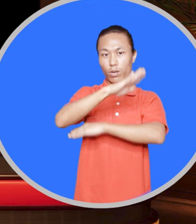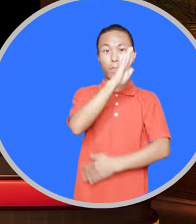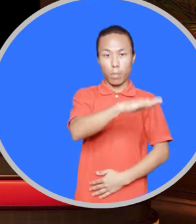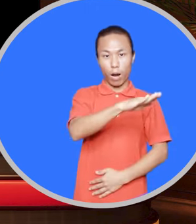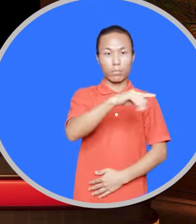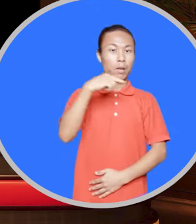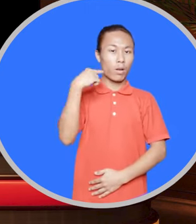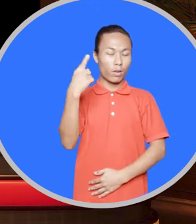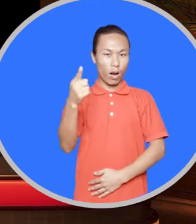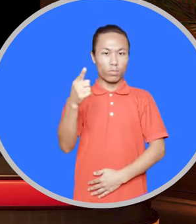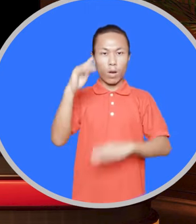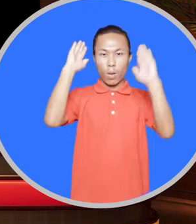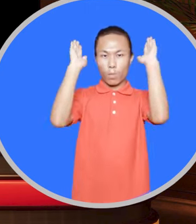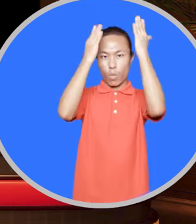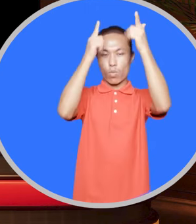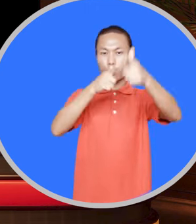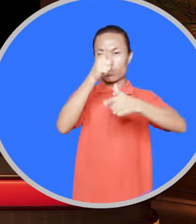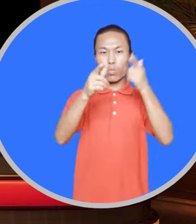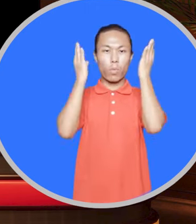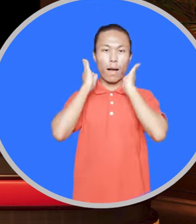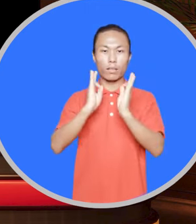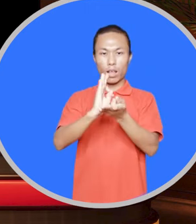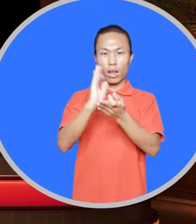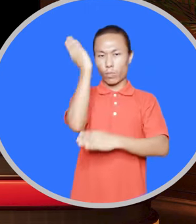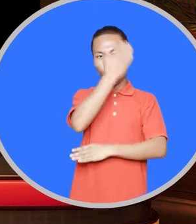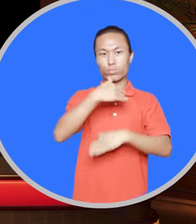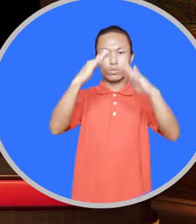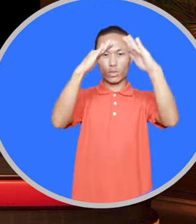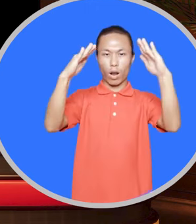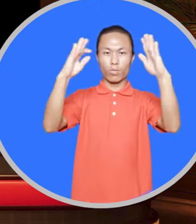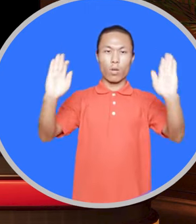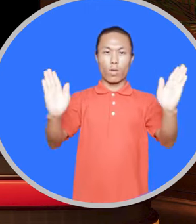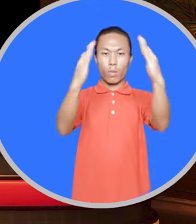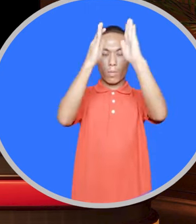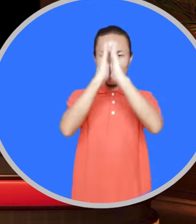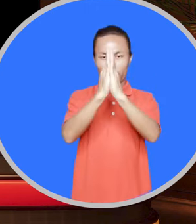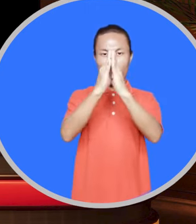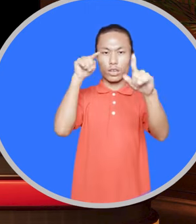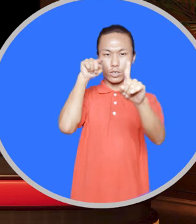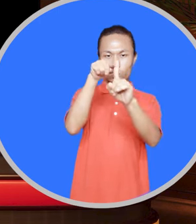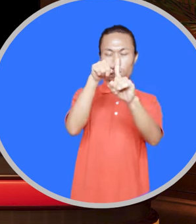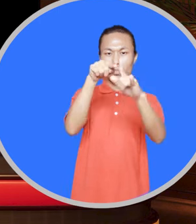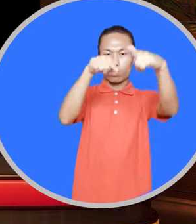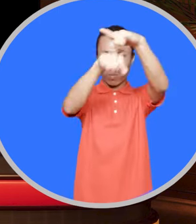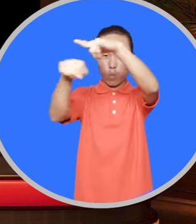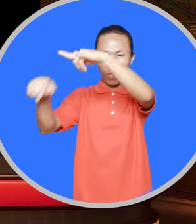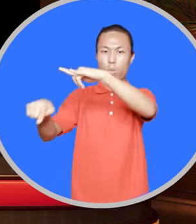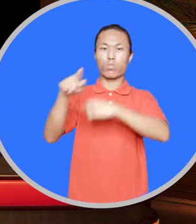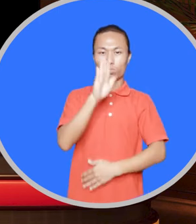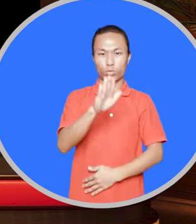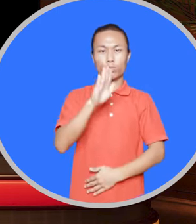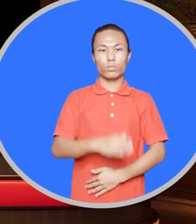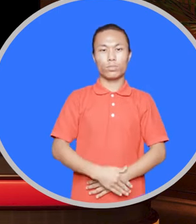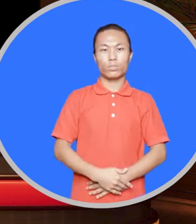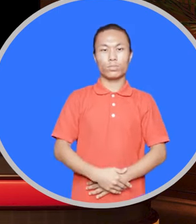ထိခိုက်သေးဆုံးနေရပြီးပိုးတို့အထုတ်မြတ်ထားတဲ့ဘာသာရေးအဆောက်အဦတွေကိုလည်းအကြမ်းဖက်ဆက်ကောင်စီတပ်တွေကပြစ်မှတ်ထားဖျက်ဆီးနေရလို့ထု